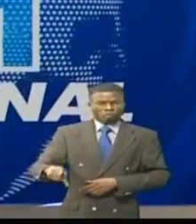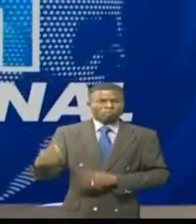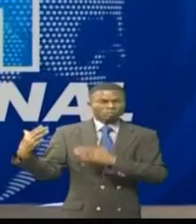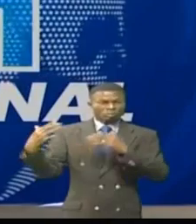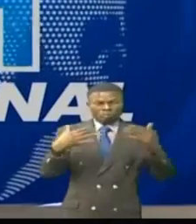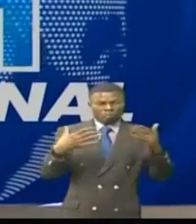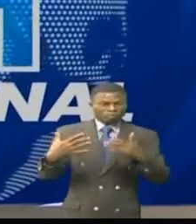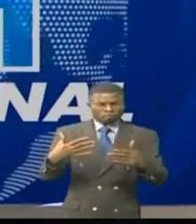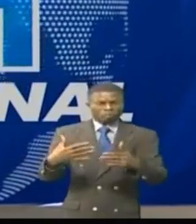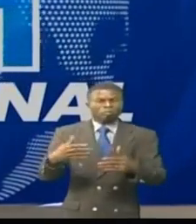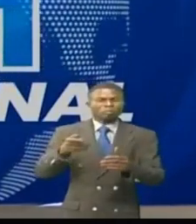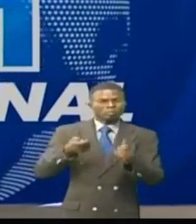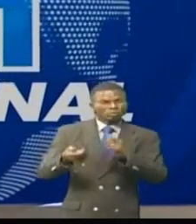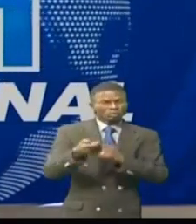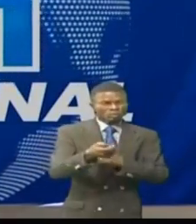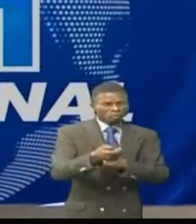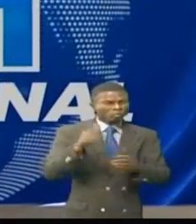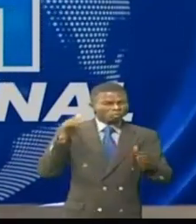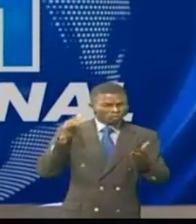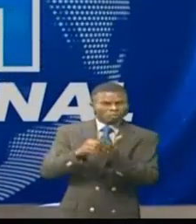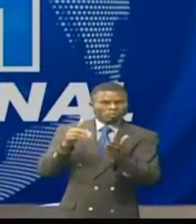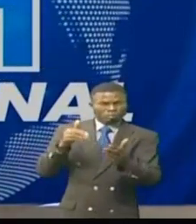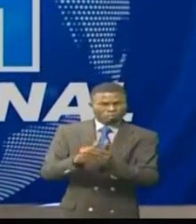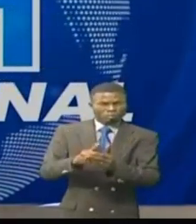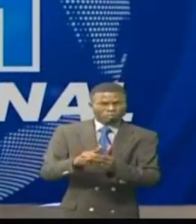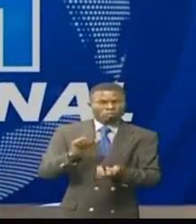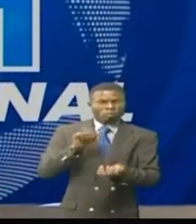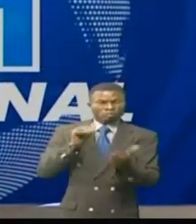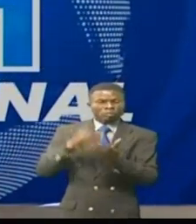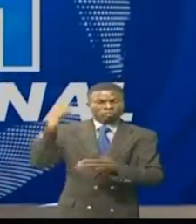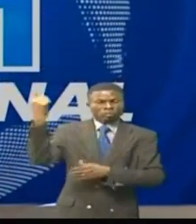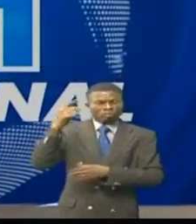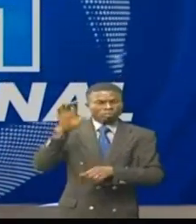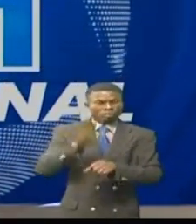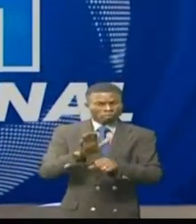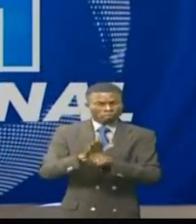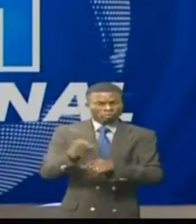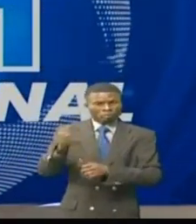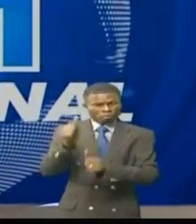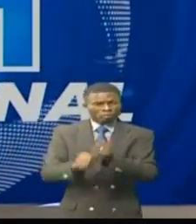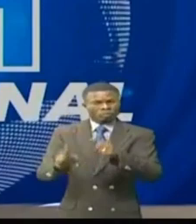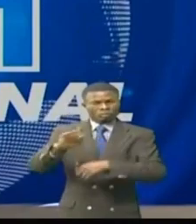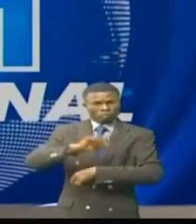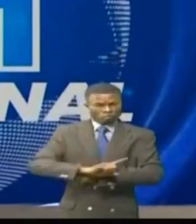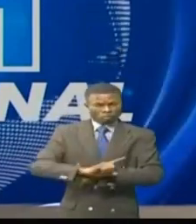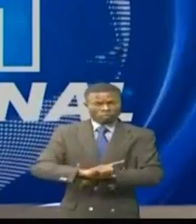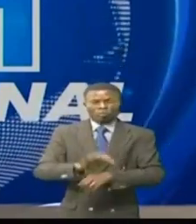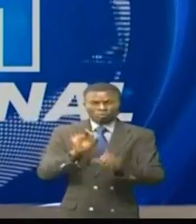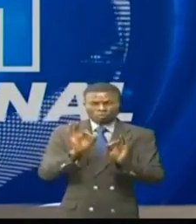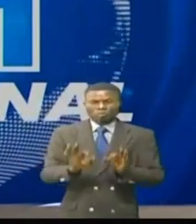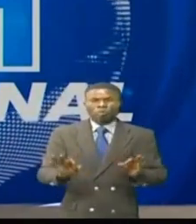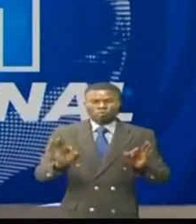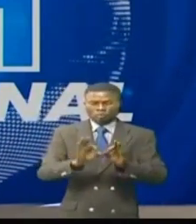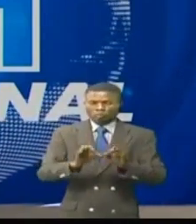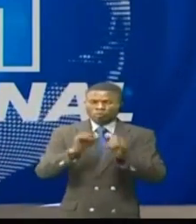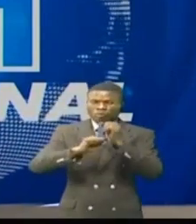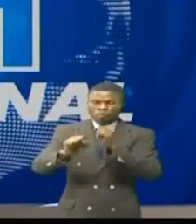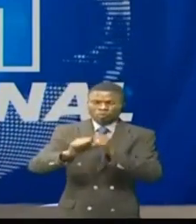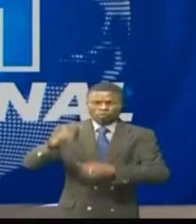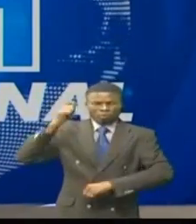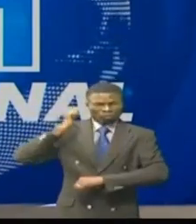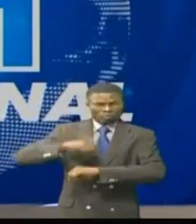guerre, de génocide, d'agression et crimes contre l'humanité sont commis au jour le jour, d'où la nécessité de promouvoir une